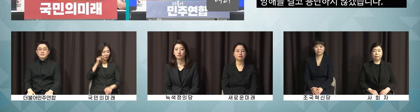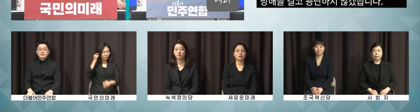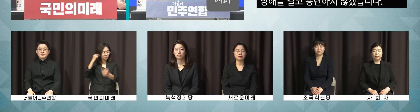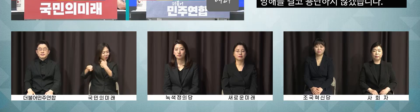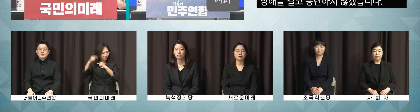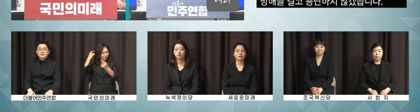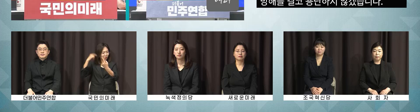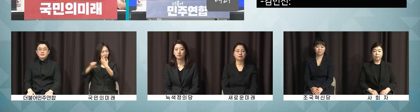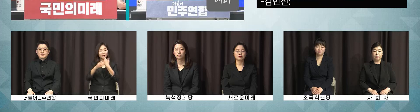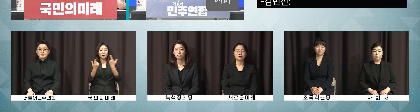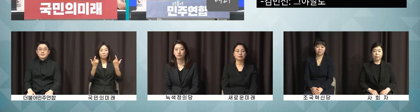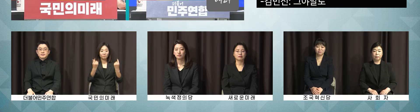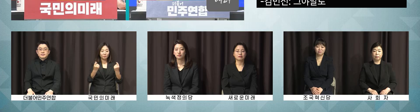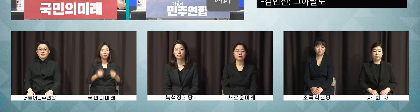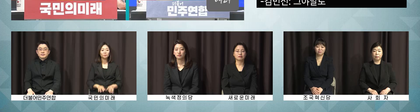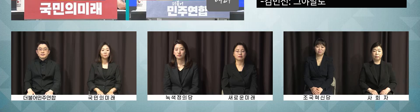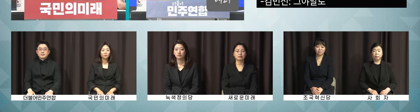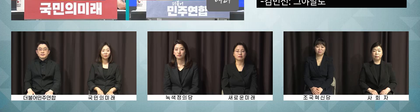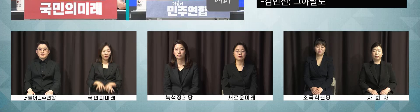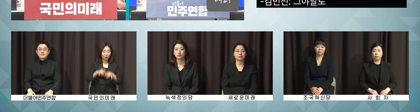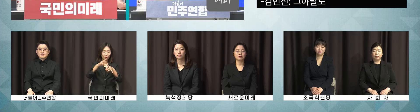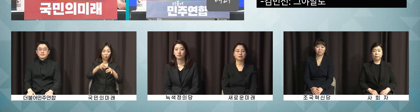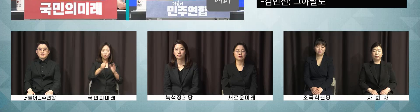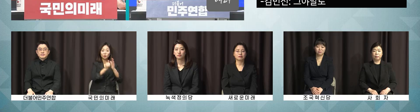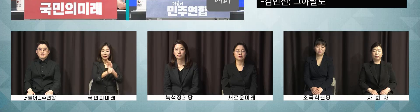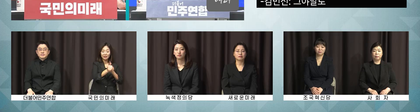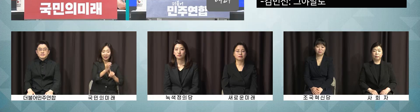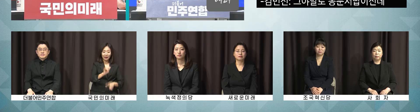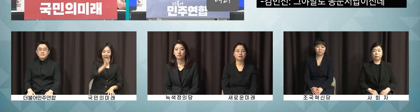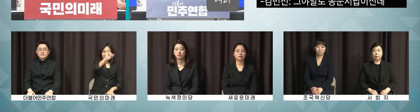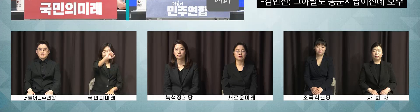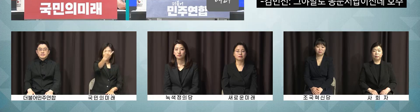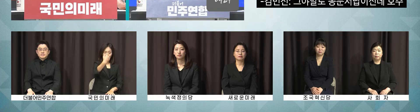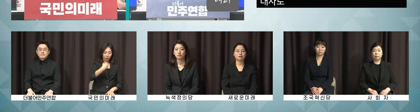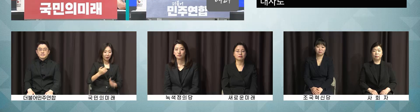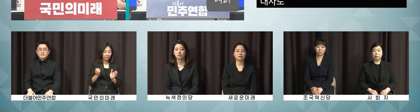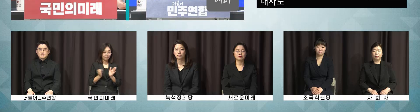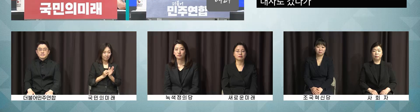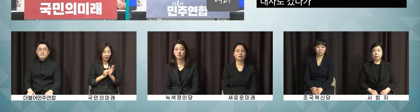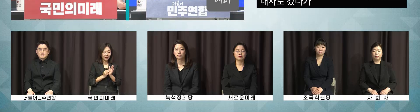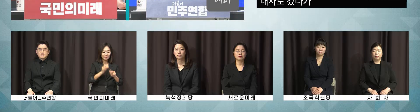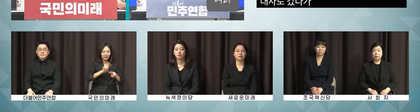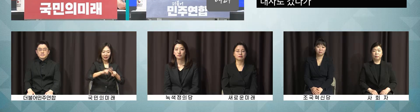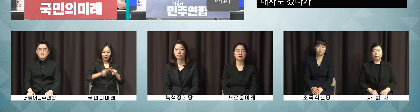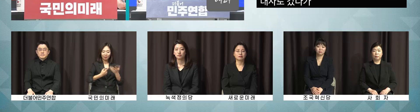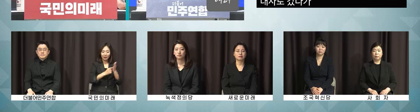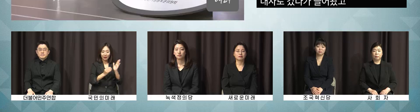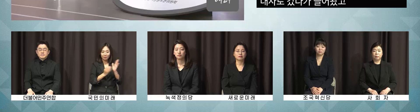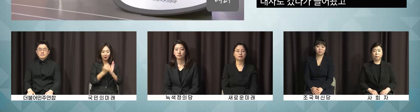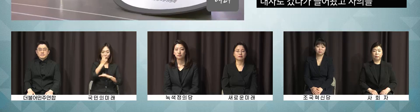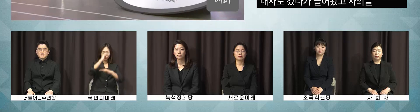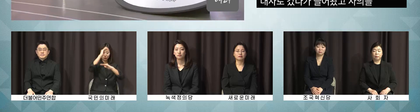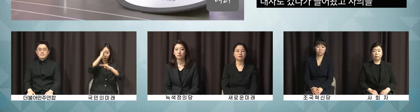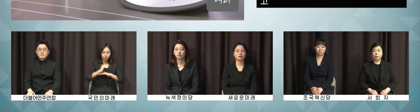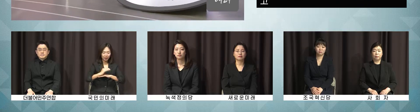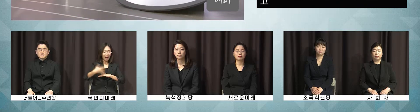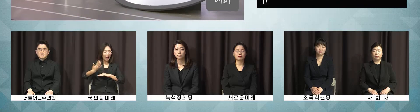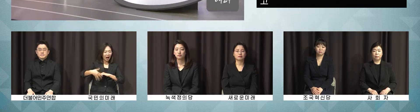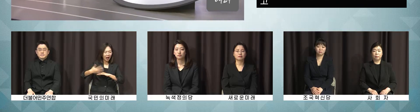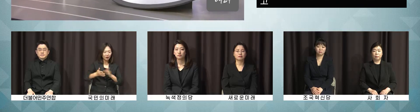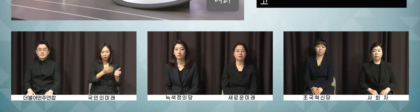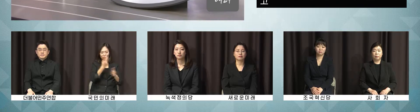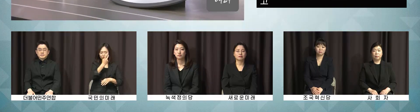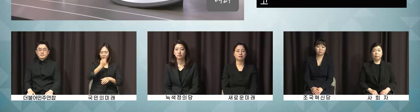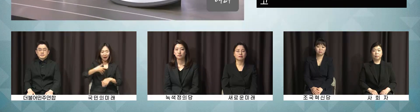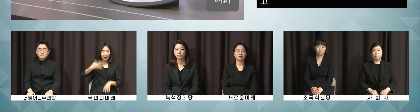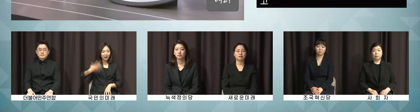일관하고 계신데요. 사실 뭐 이 호주 대사로 갔다가 이미 들어왔고요. 또 사의를 표명했고요. 수사가 진행되지 않고 있었던